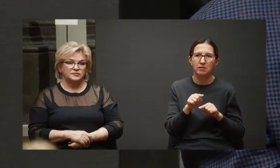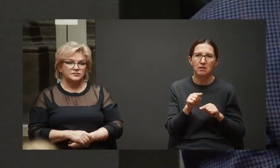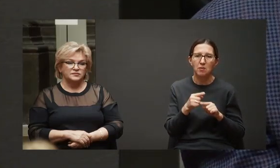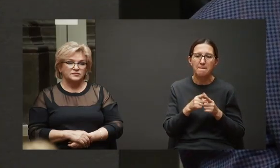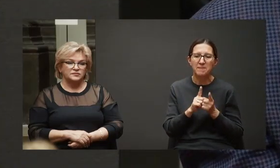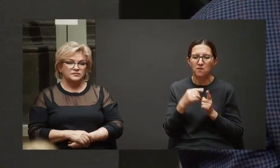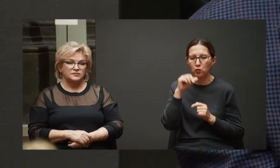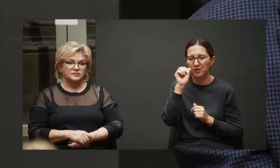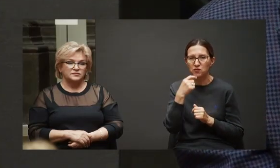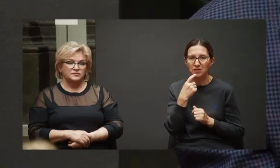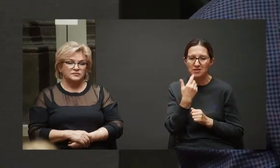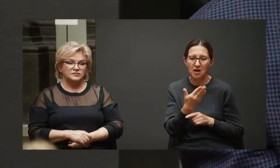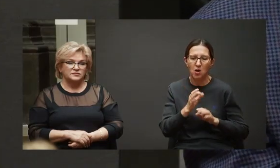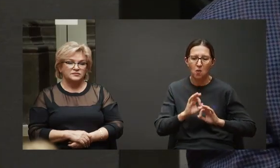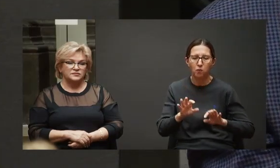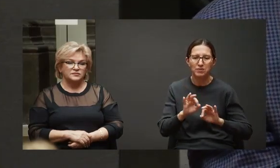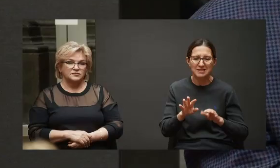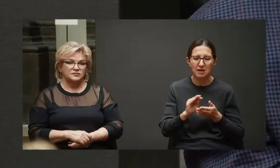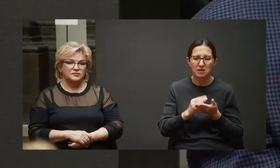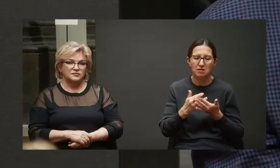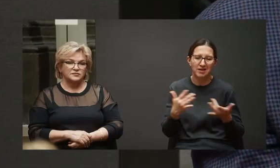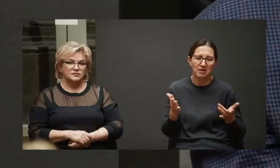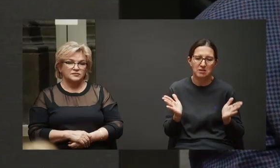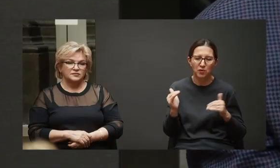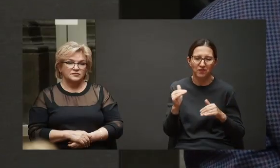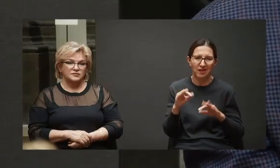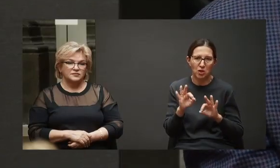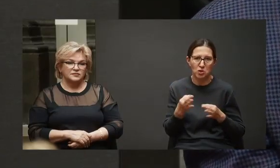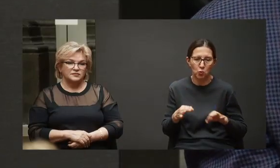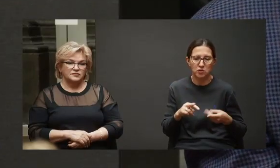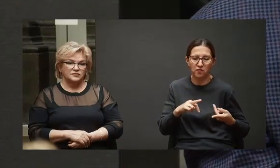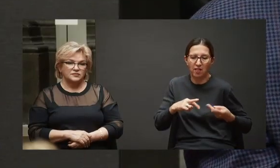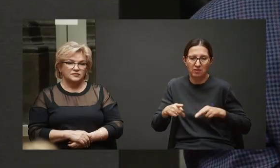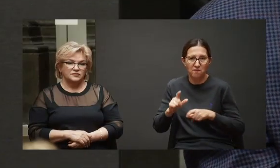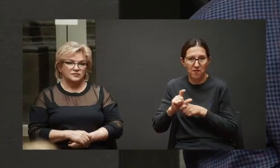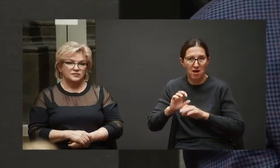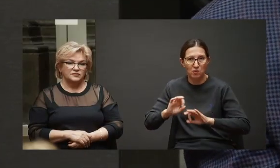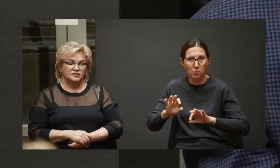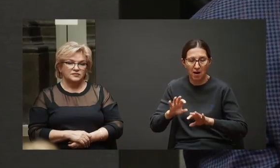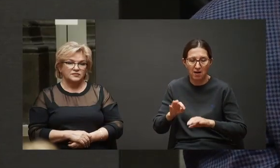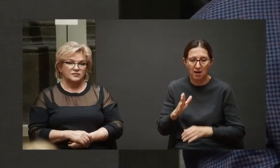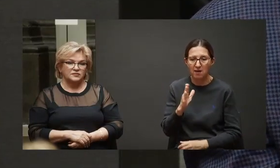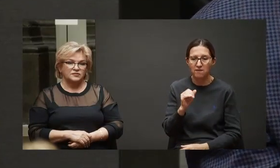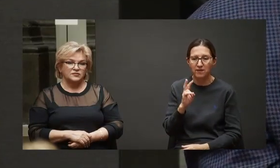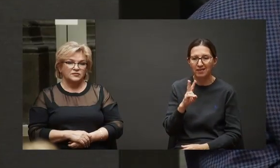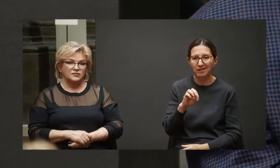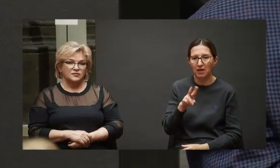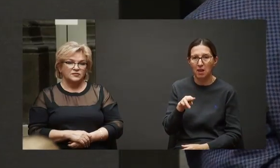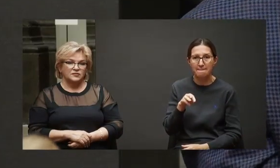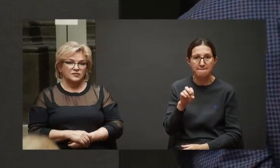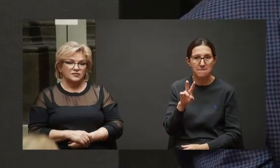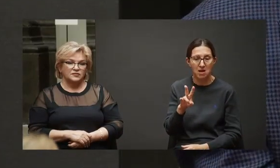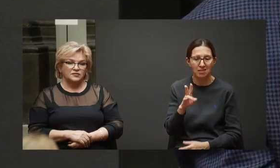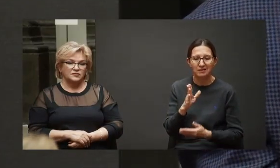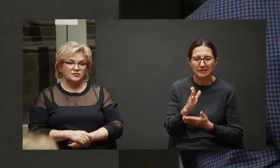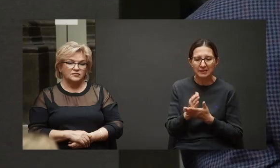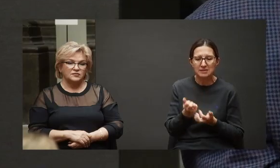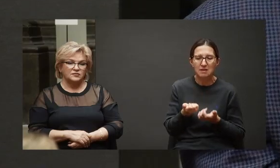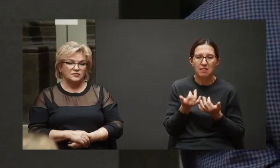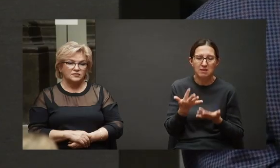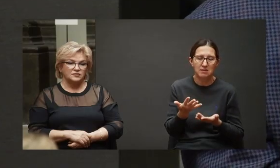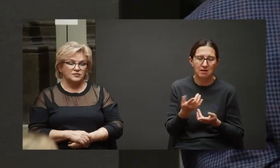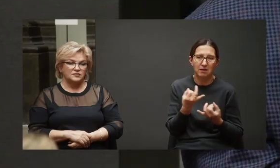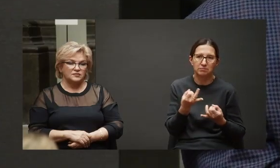переводе с греческого описание произведения искусства, вербальное. У Винкельмана есть несколько любимых